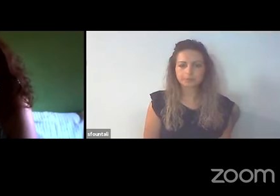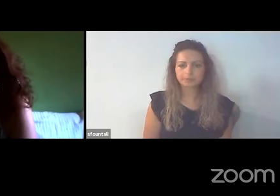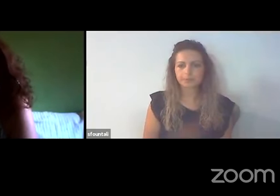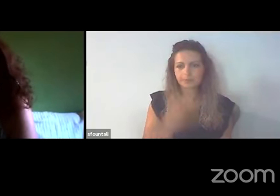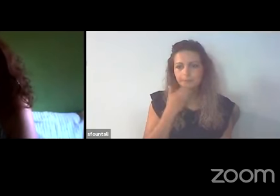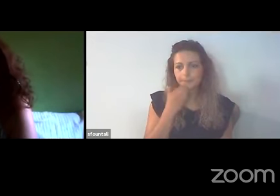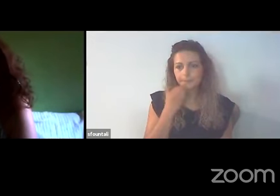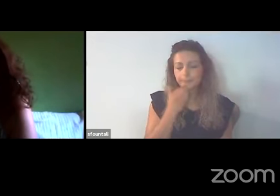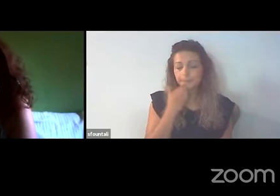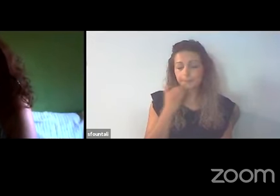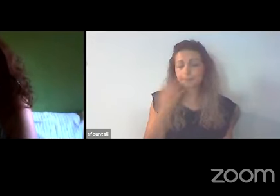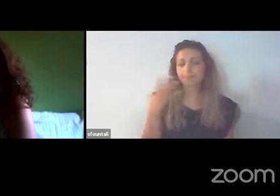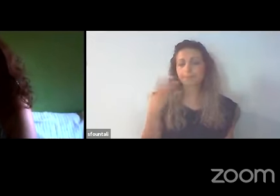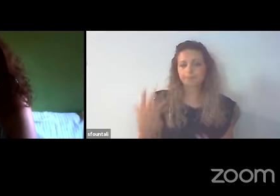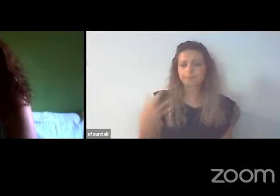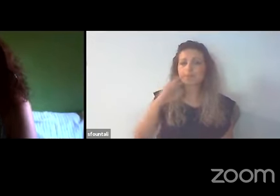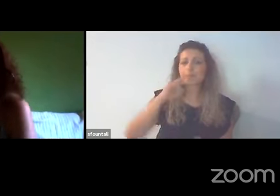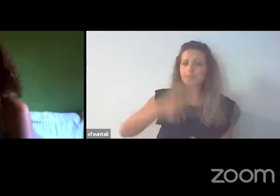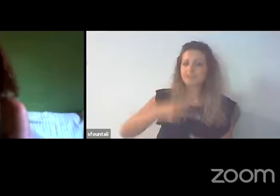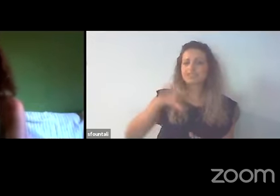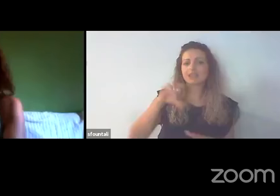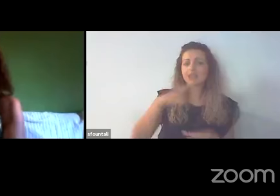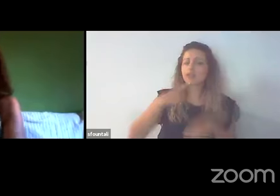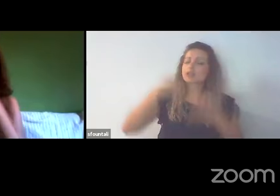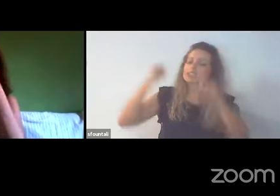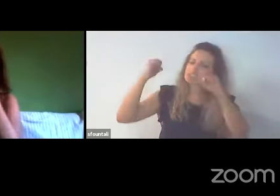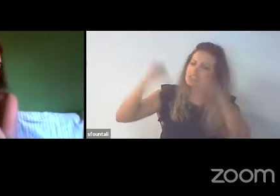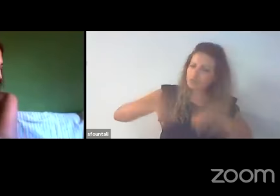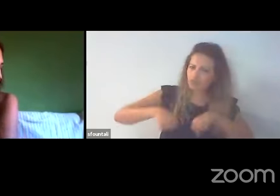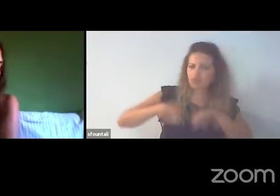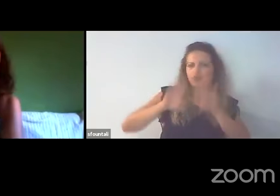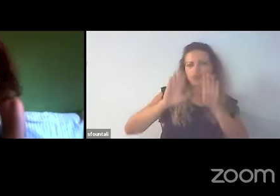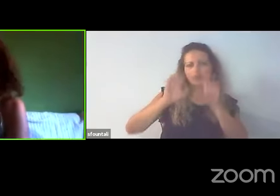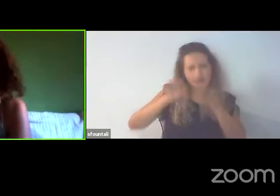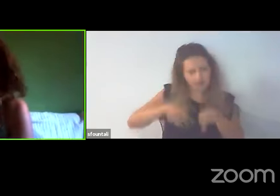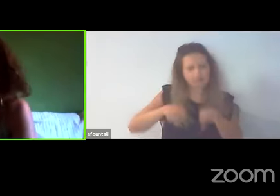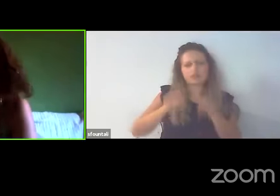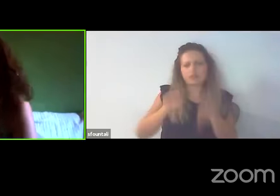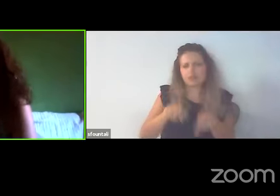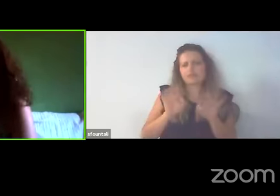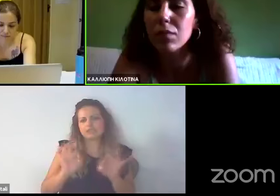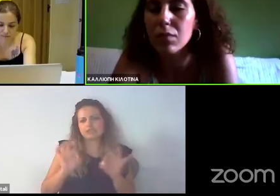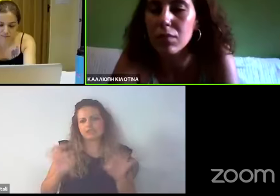Συμφωνώ απόλυτα, για να μην κουράσω. Προφανώς συμφωνώ